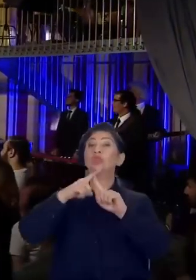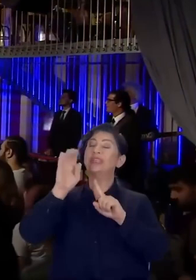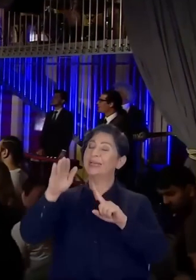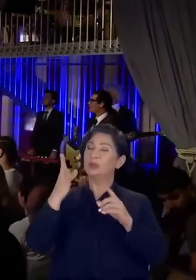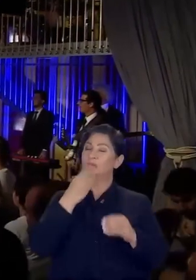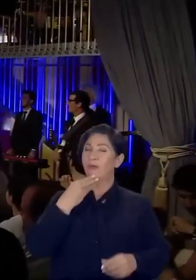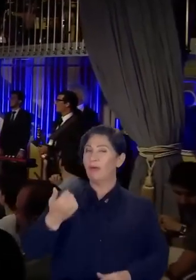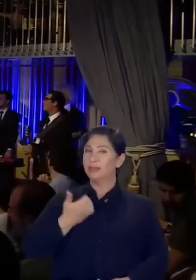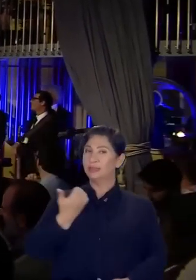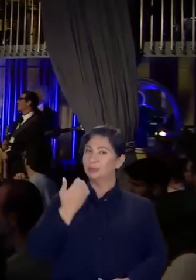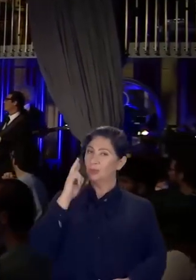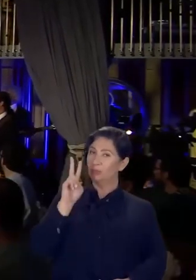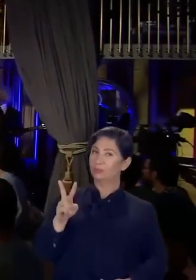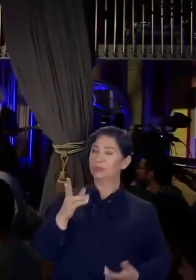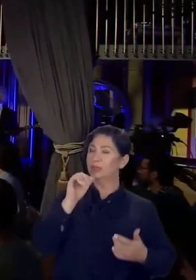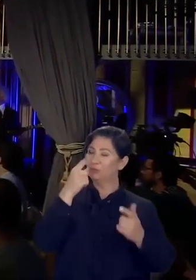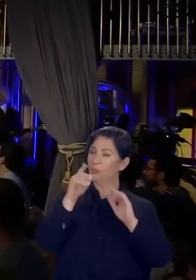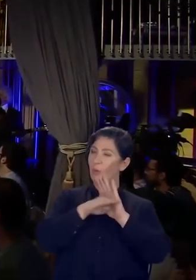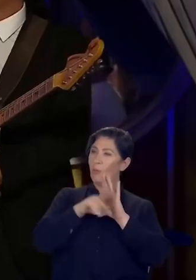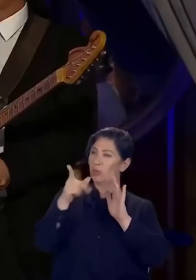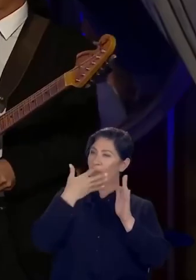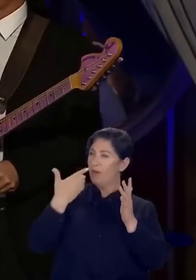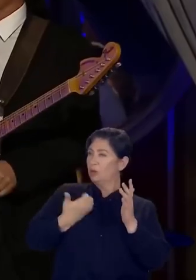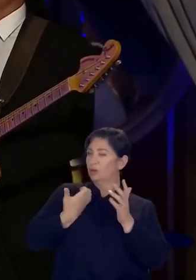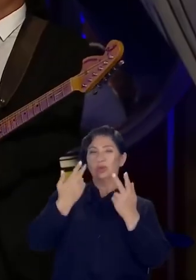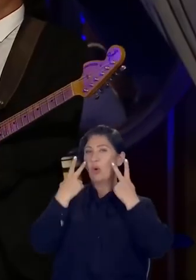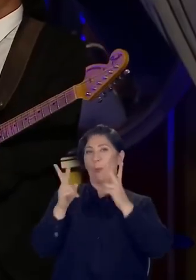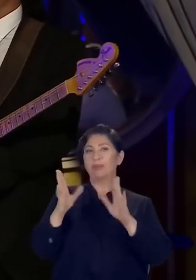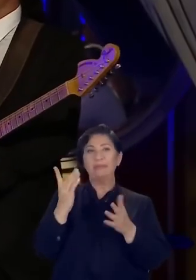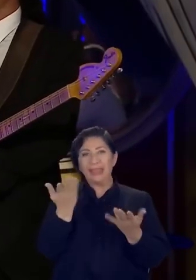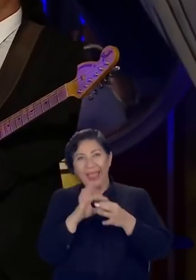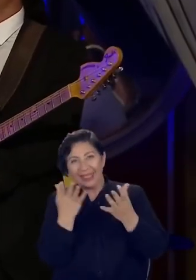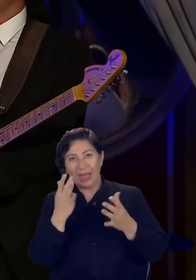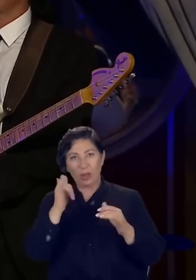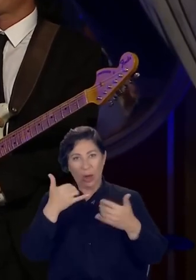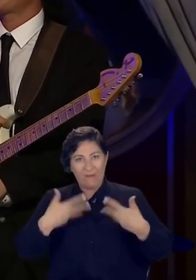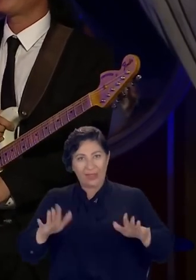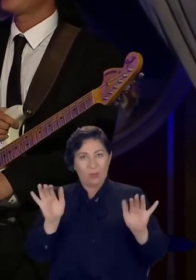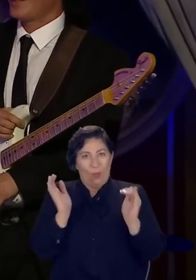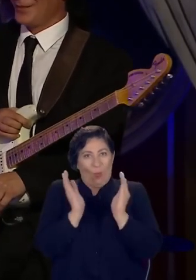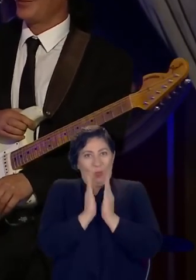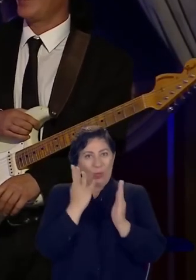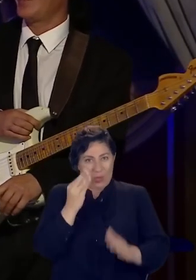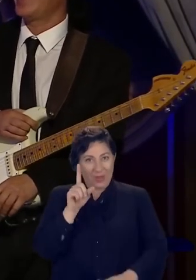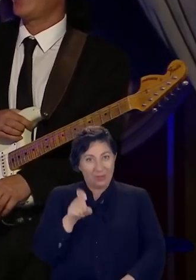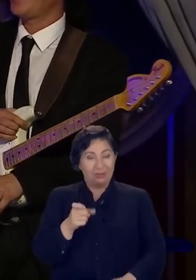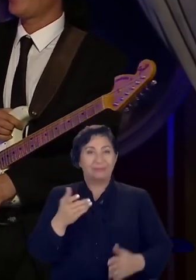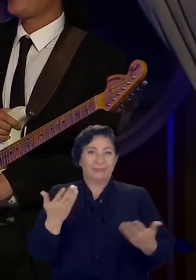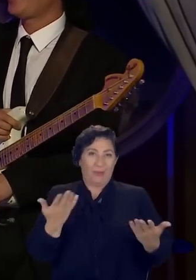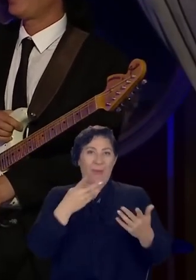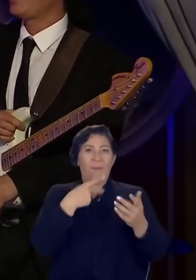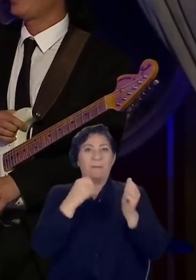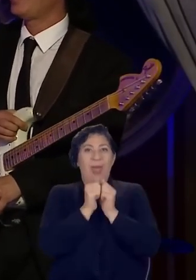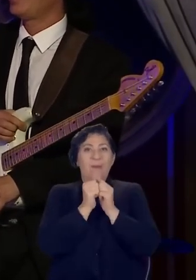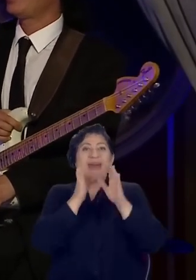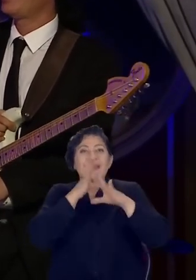Tuncer'cim çok yakışıklı görünüyorsun. Yani hiçbir programda bu kadar yakışıklı çıkmıyordun. Neden acaba? Kilo verdiğin için olabilir mi? Tabii